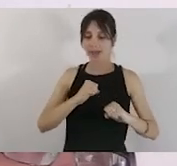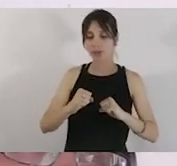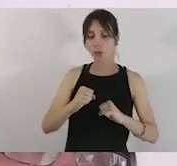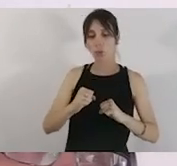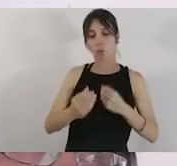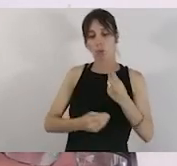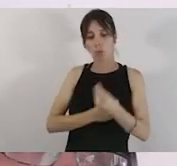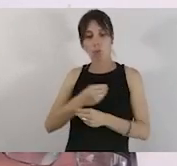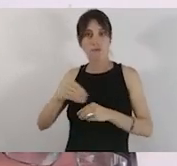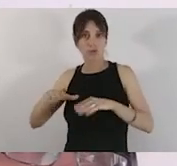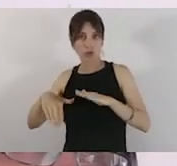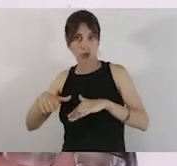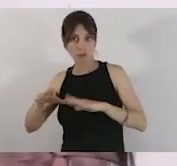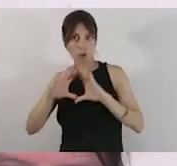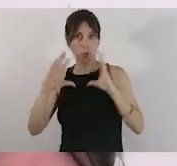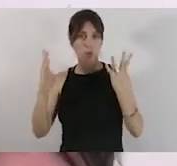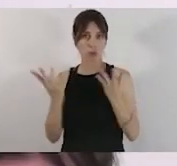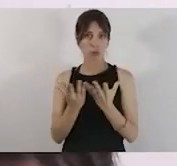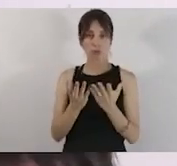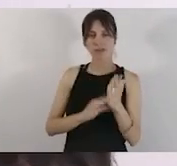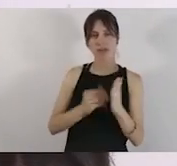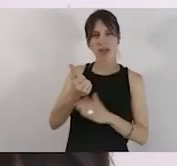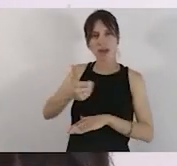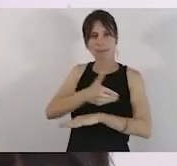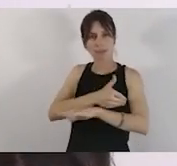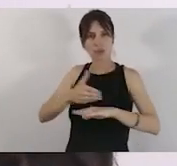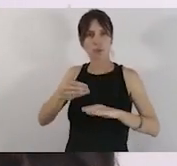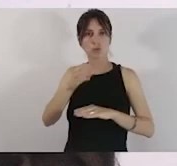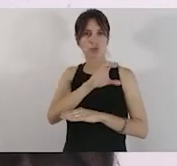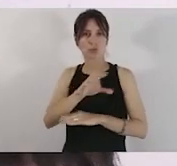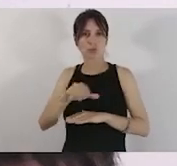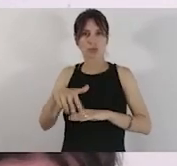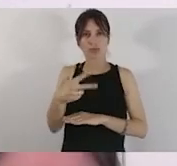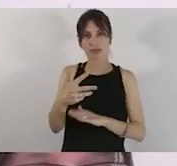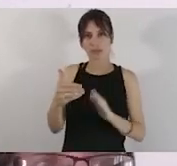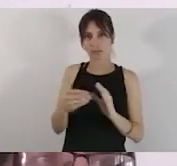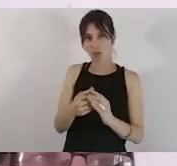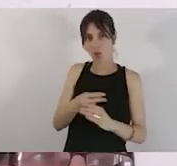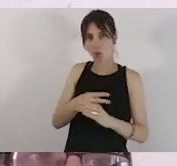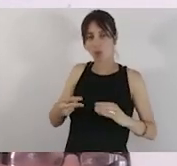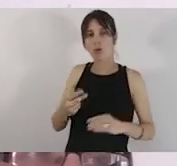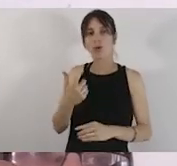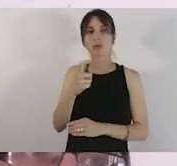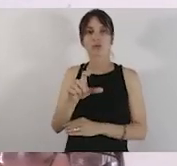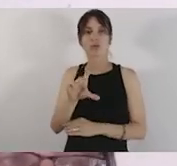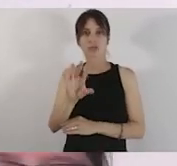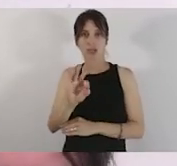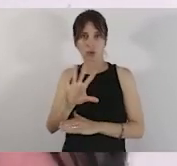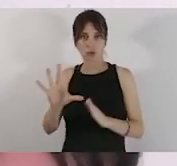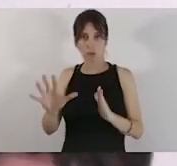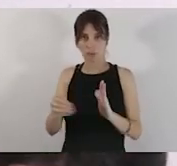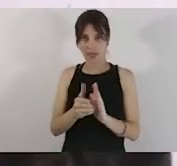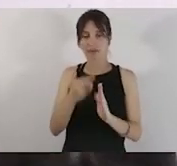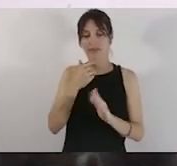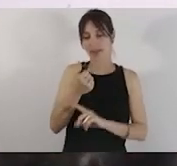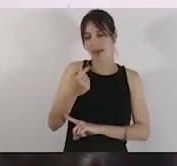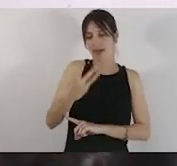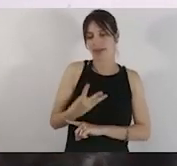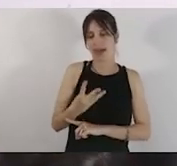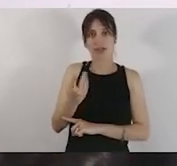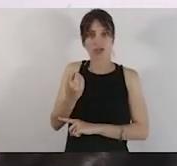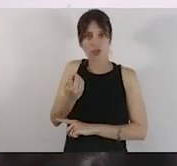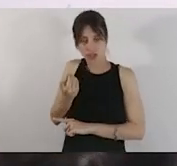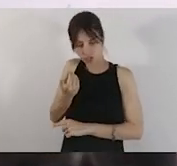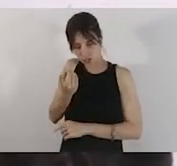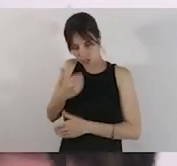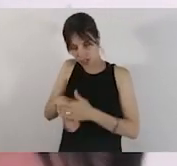fonctionnement pour un total à Marseille de 1 113 000 euros, dont 258 000, donc un quart dans notre secteur.